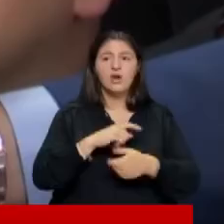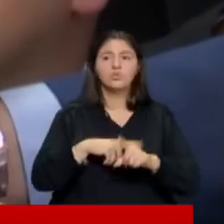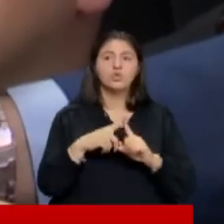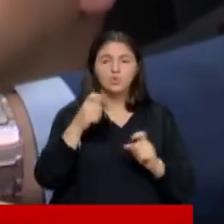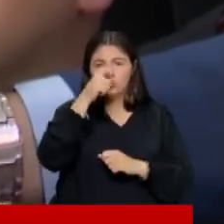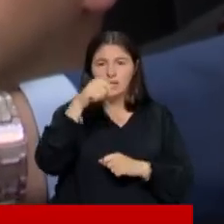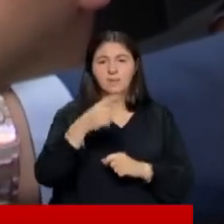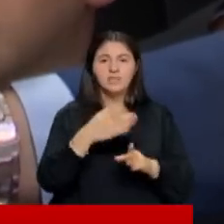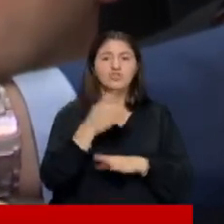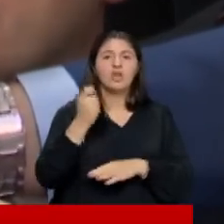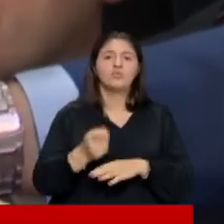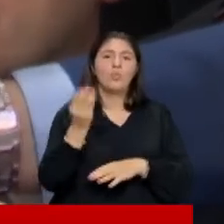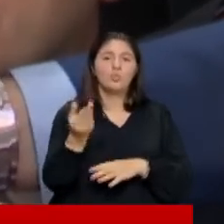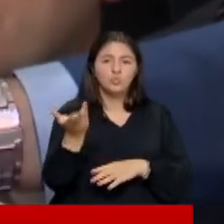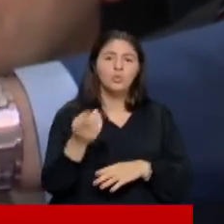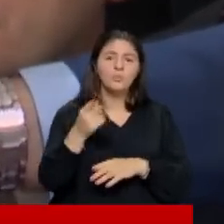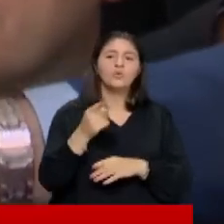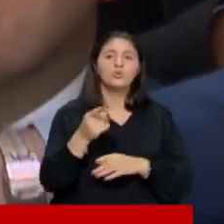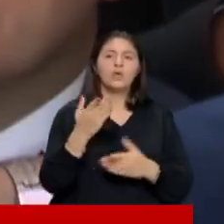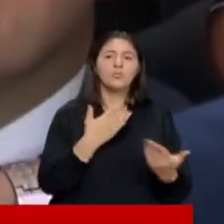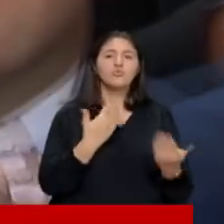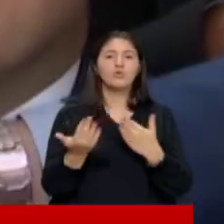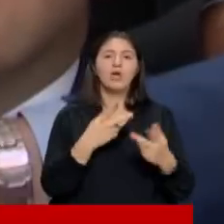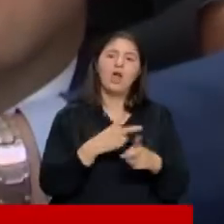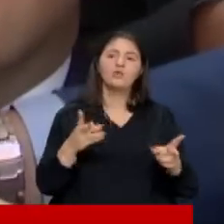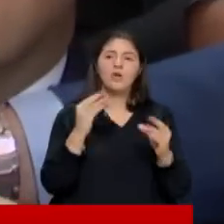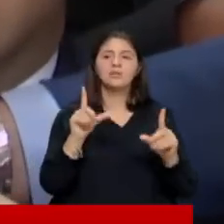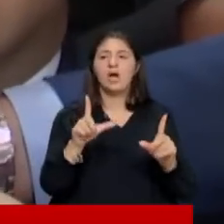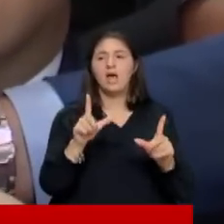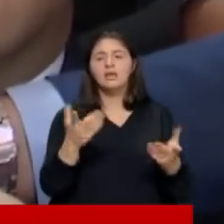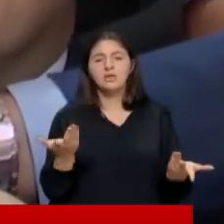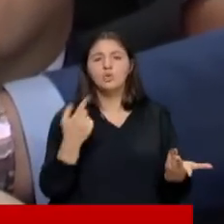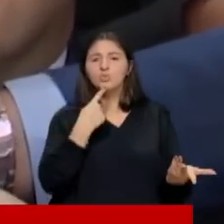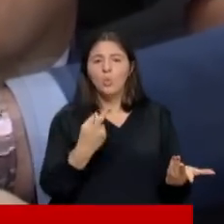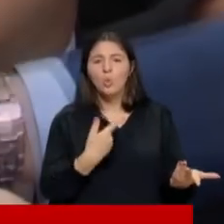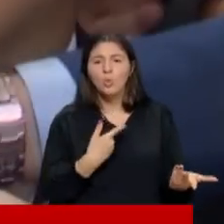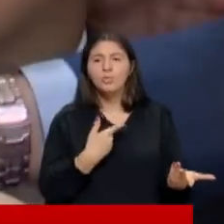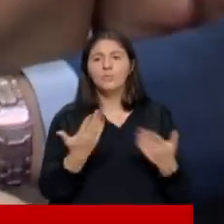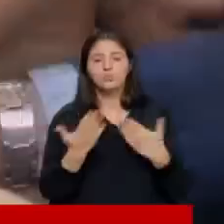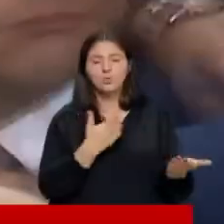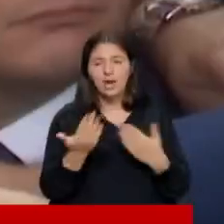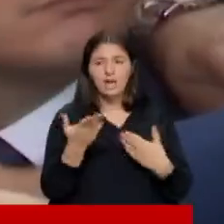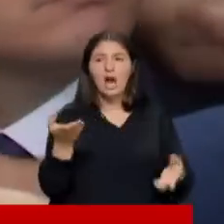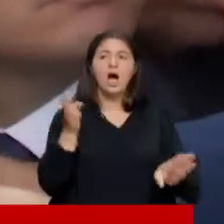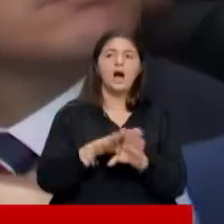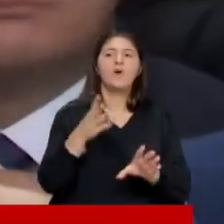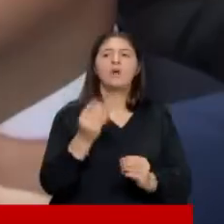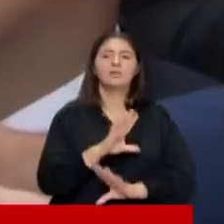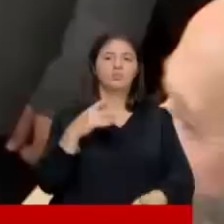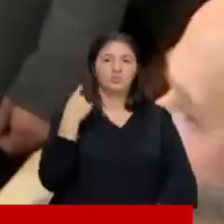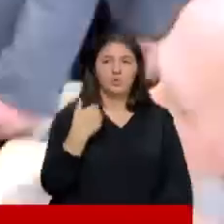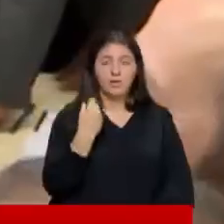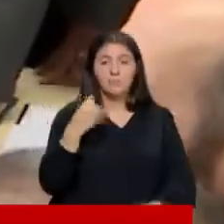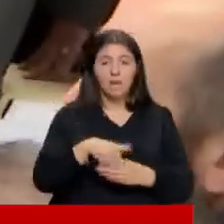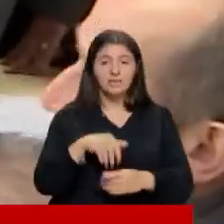sürecinin Türkiye'de bir gerçek olduğunu ve bunun da müzakereye açık olması gerektiğini söylüyorum müzakerenin kapanmadığını düşünüyorum